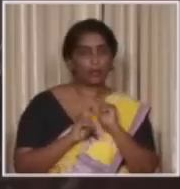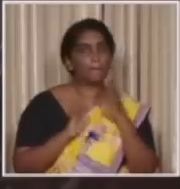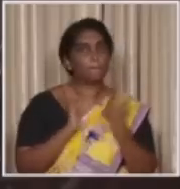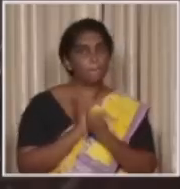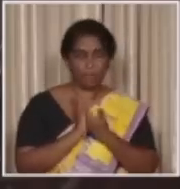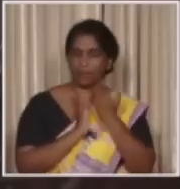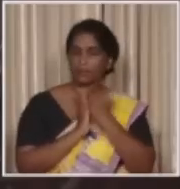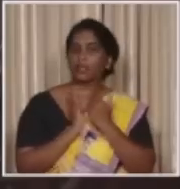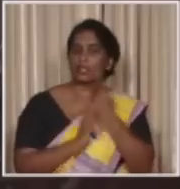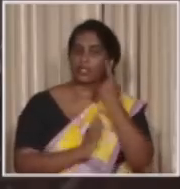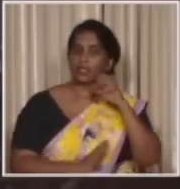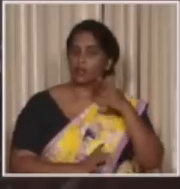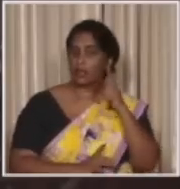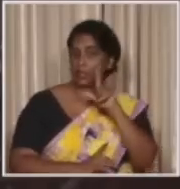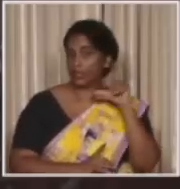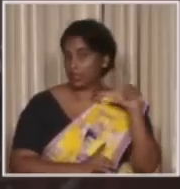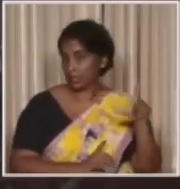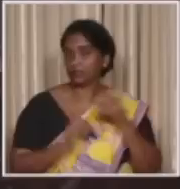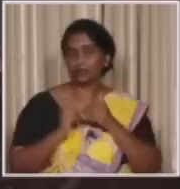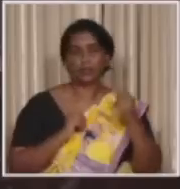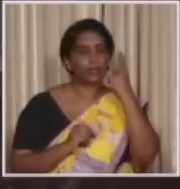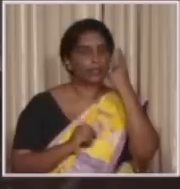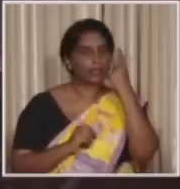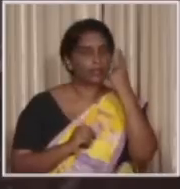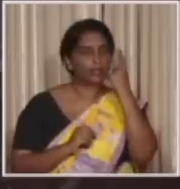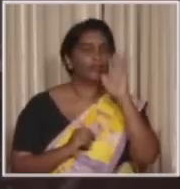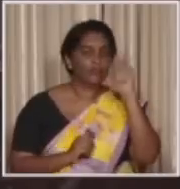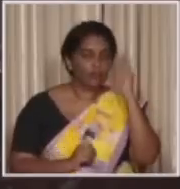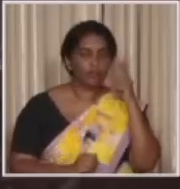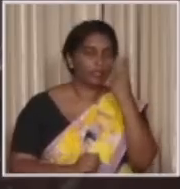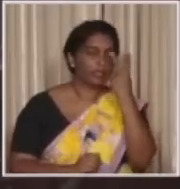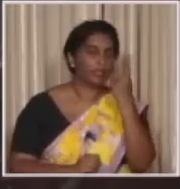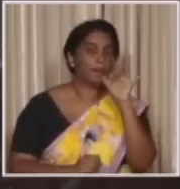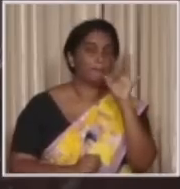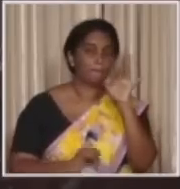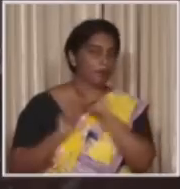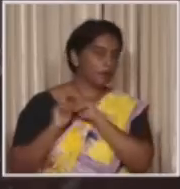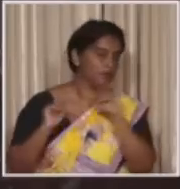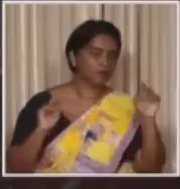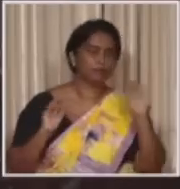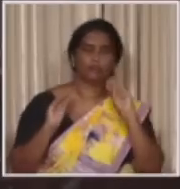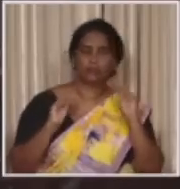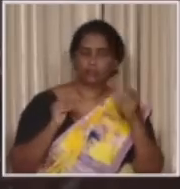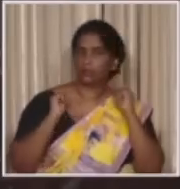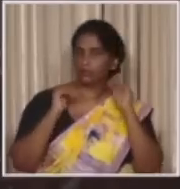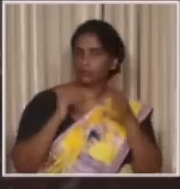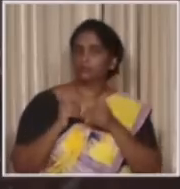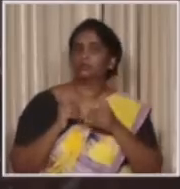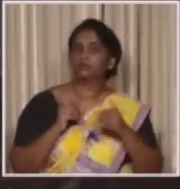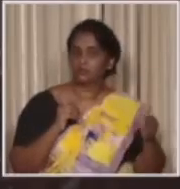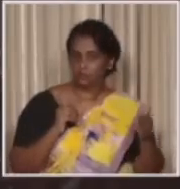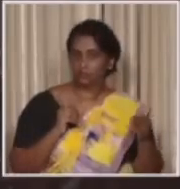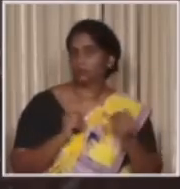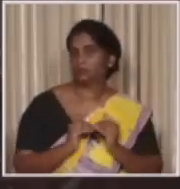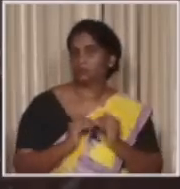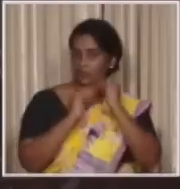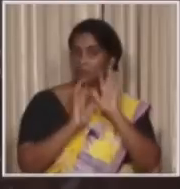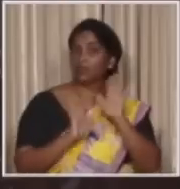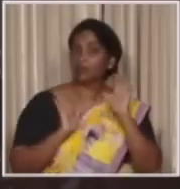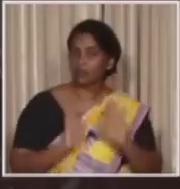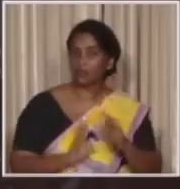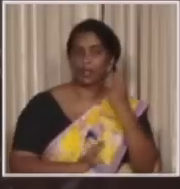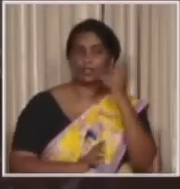ප්‍රතිපත්තිය 1977 ඉඳලා විශේෂයෙන්ම 2015 වෙනකන් යම්කිසි සාධනීය තත්වයක් ගොඩනගලා තිබුණා.